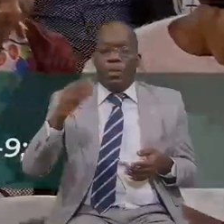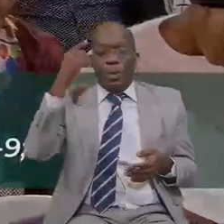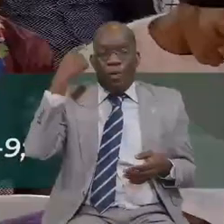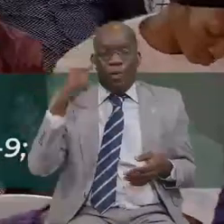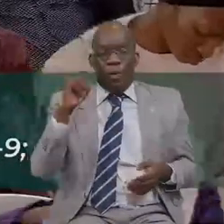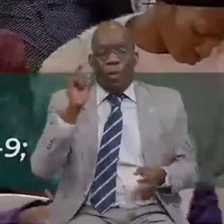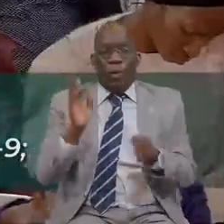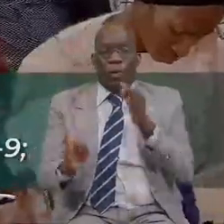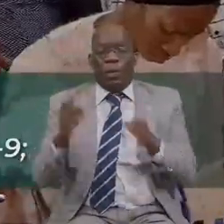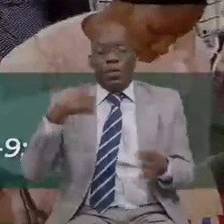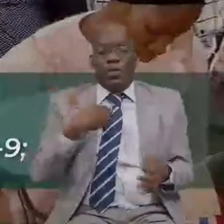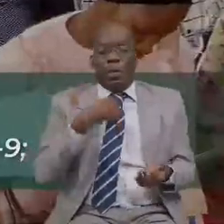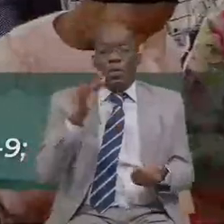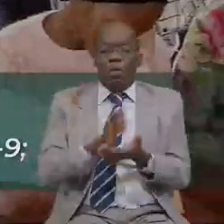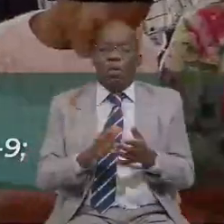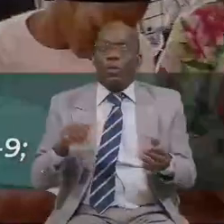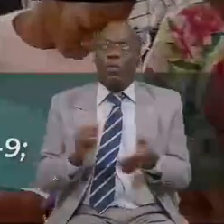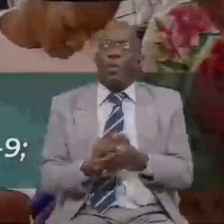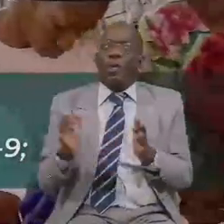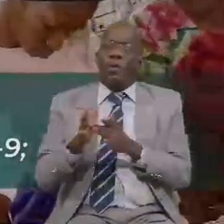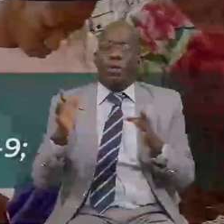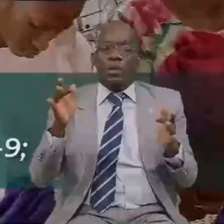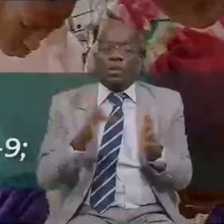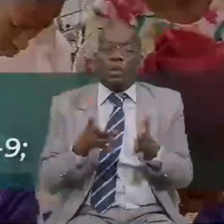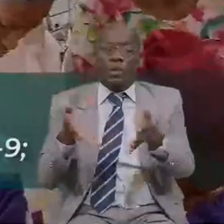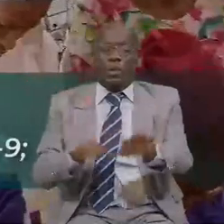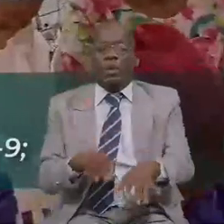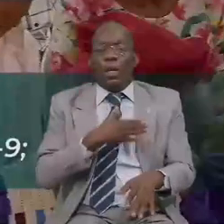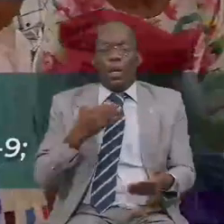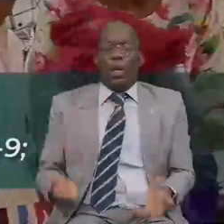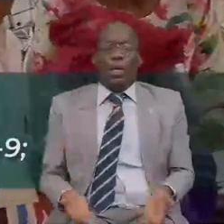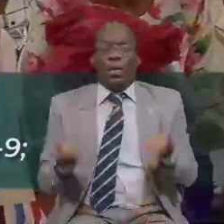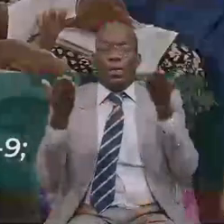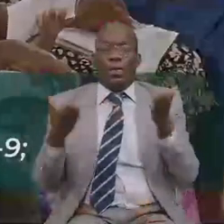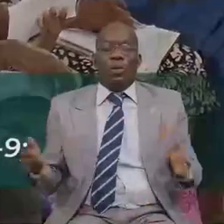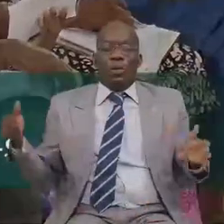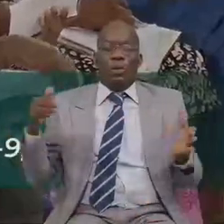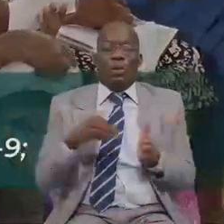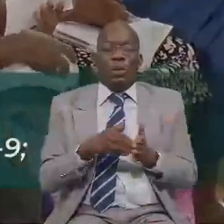nous croyons que Jésus est mort et qu'il est ressuscité encore,